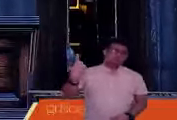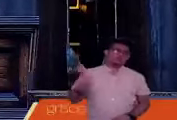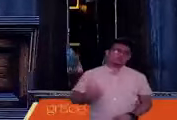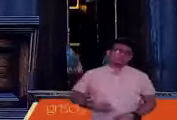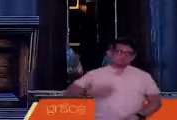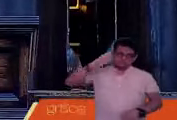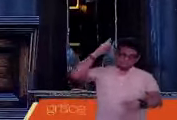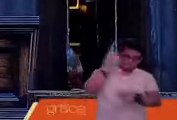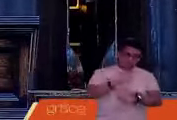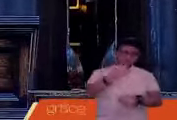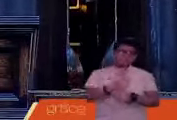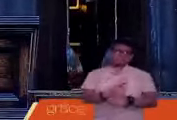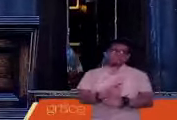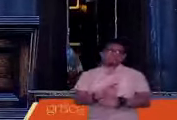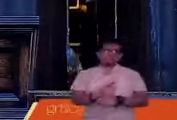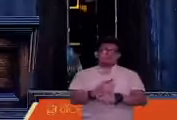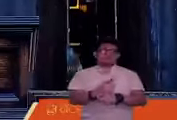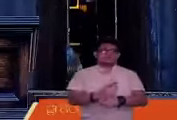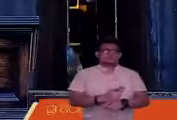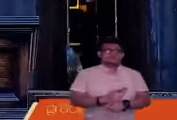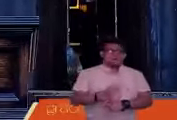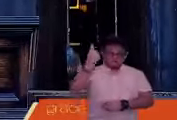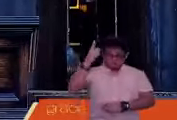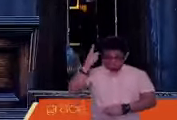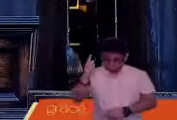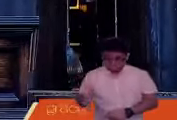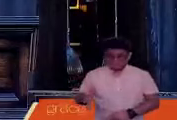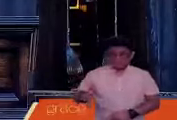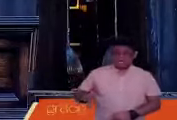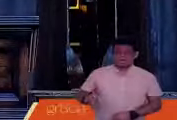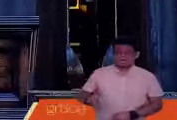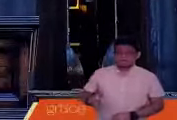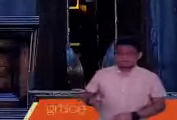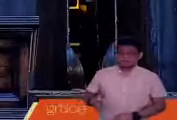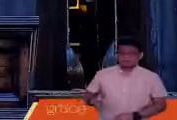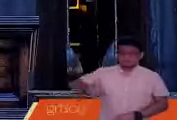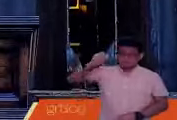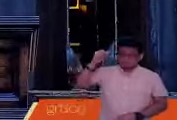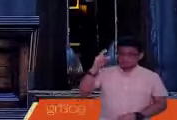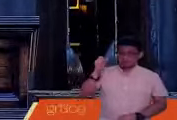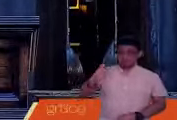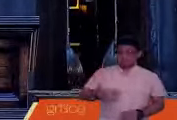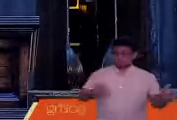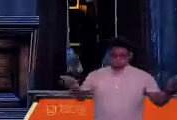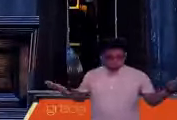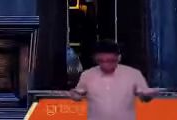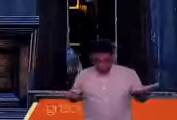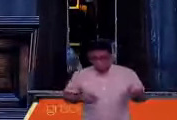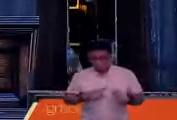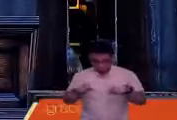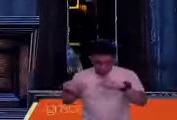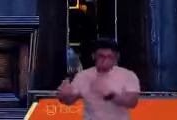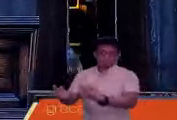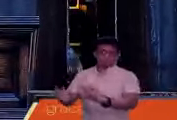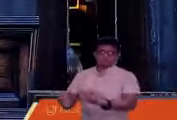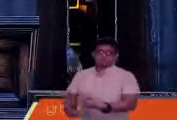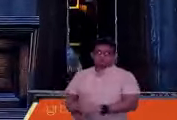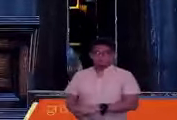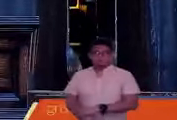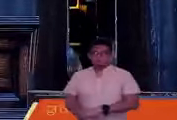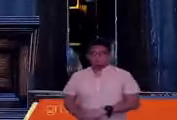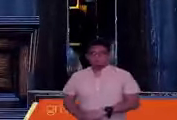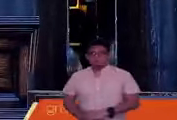All-knowing good. Nakasabot siya kung asa ka padulong. Unya, dili gyud niya ipaadto ka ni anang lugar.